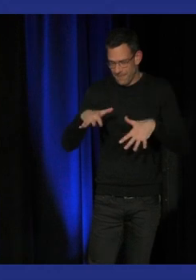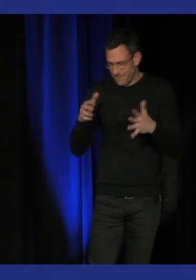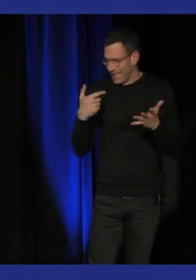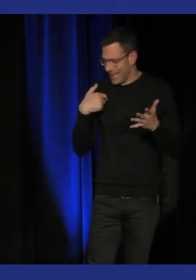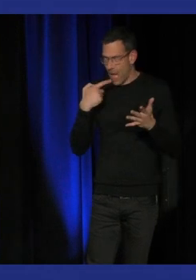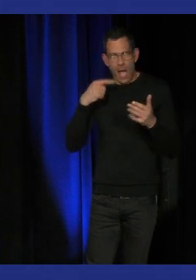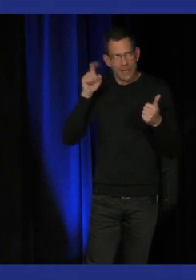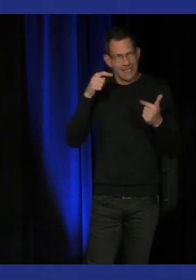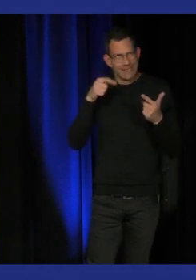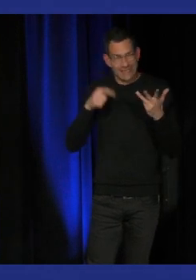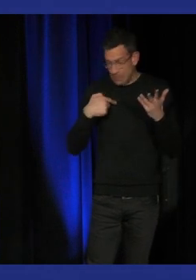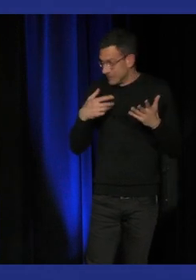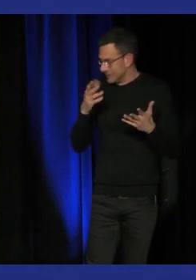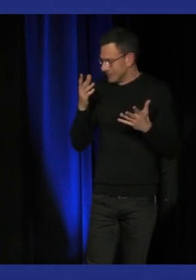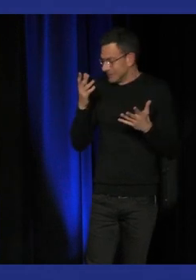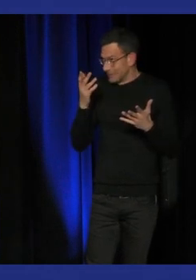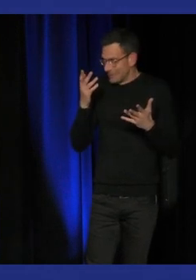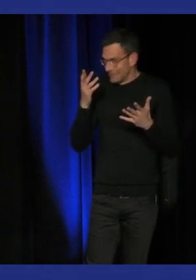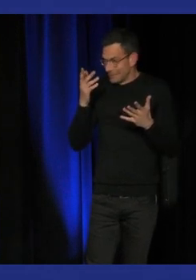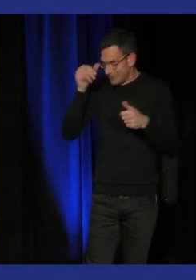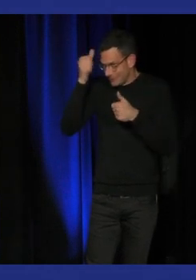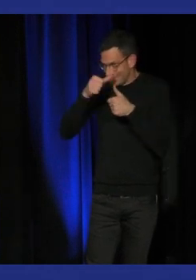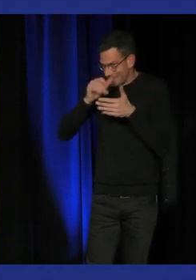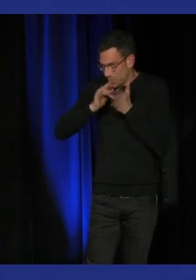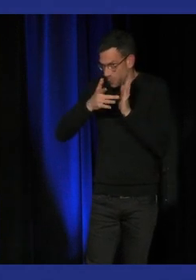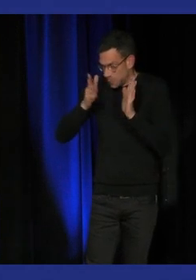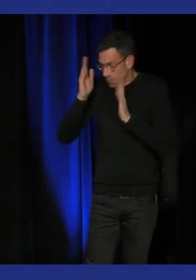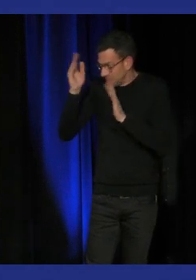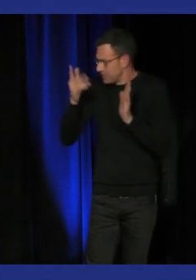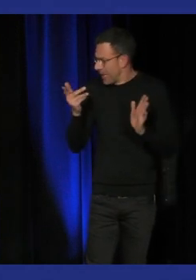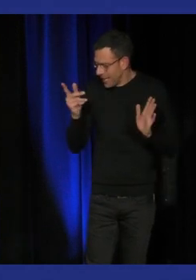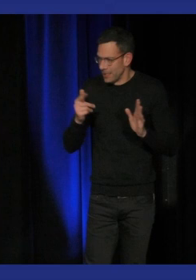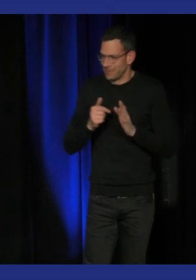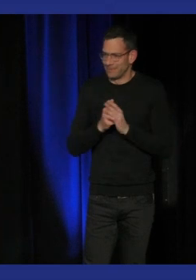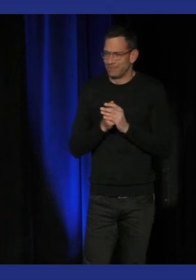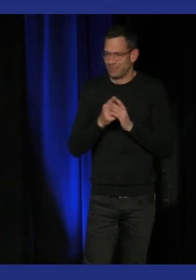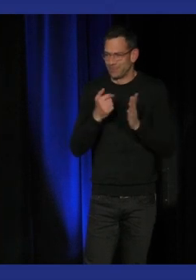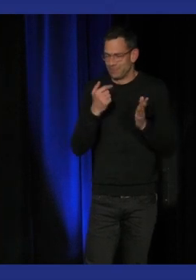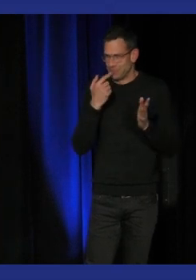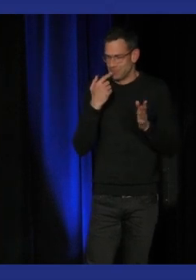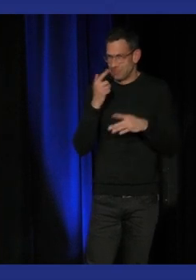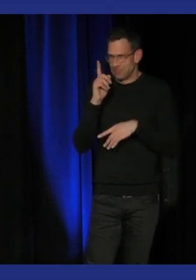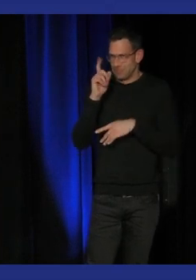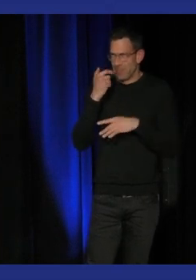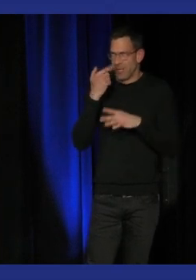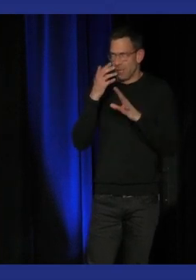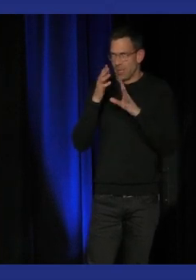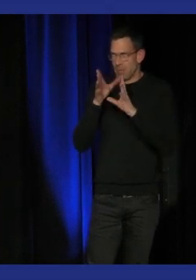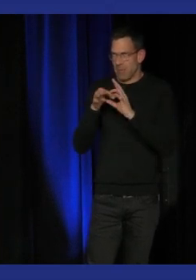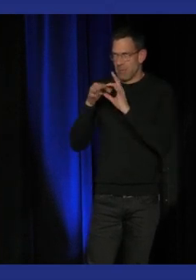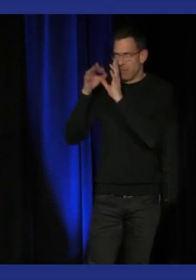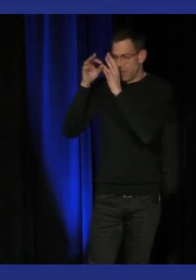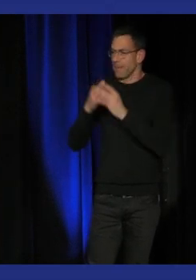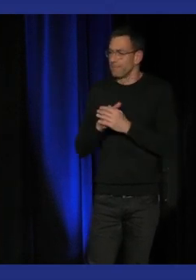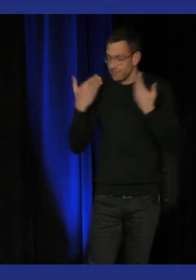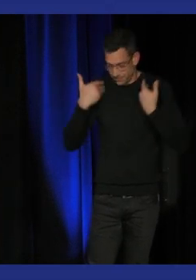Je me dis tiens. Donc, j'espère que je vais réussir à me souvenir de tout. Alors, je vais commencer en espérant que ça me rappelle depuis le début. C'est que